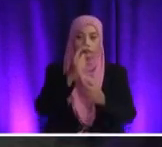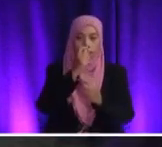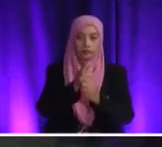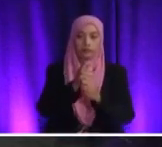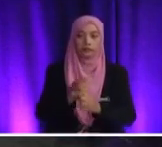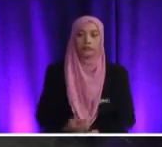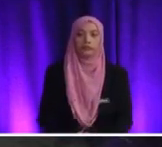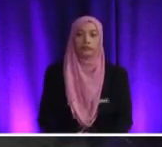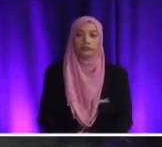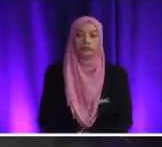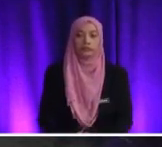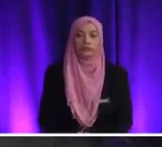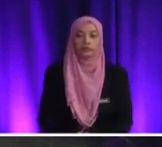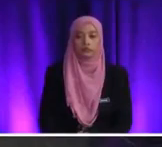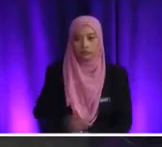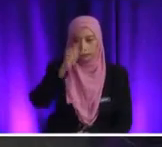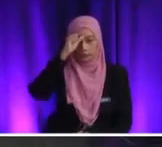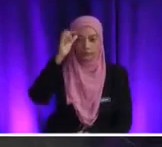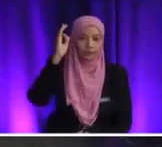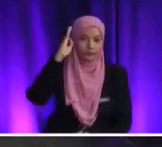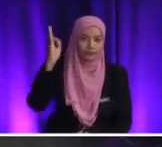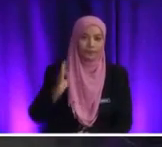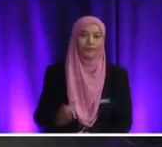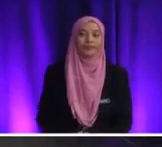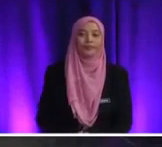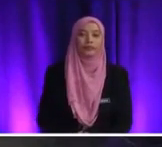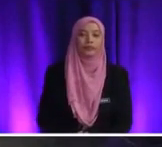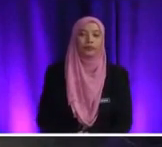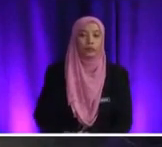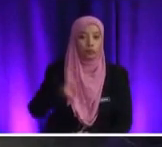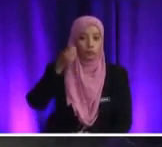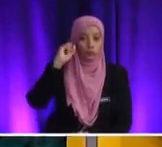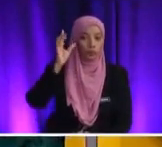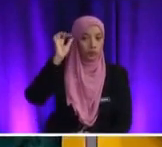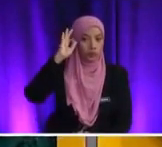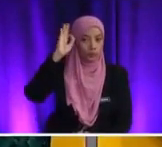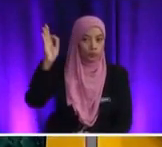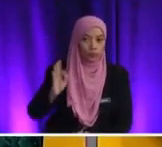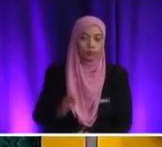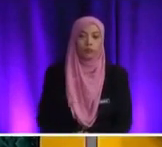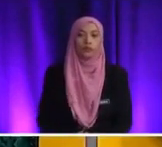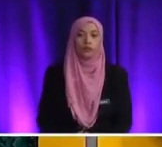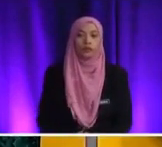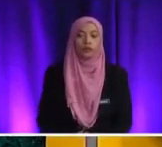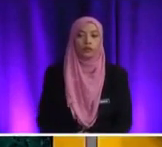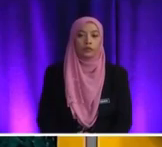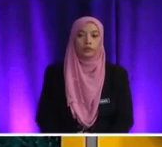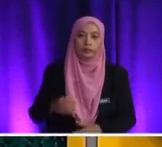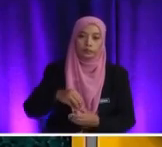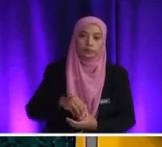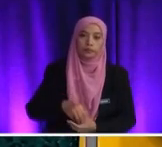enabler.zip Alone Irving dulu kan wijikan sementara appointed